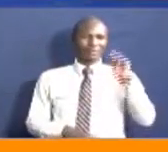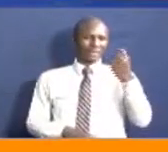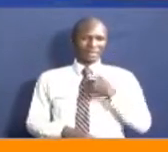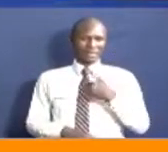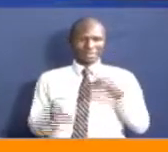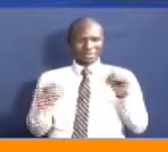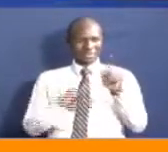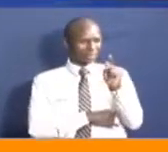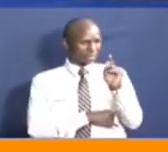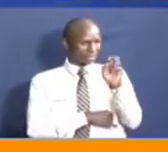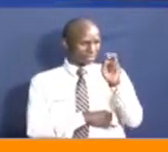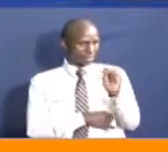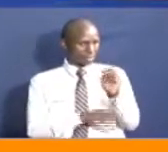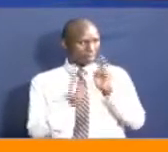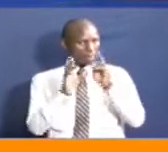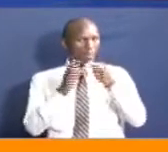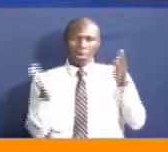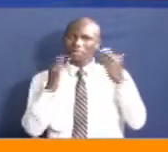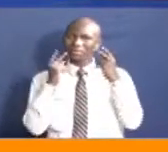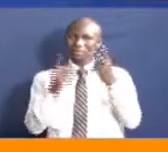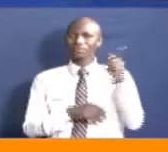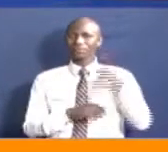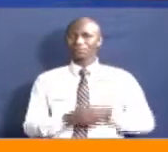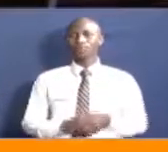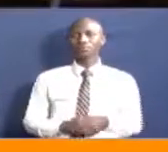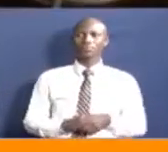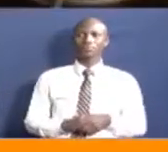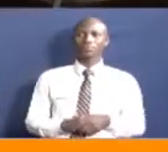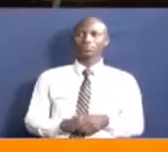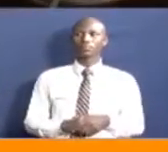Kenya. Kennedy Mothoka na mavua sukwa uliku.